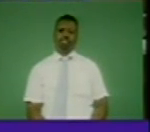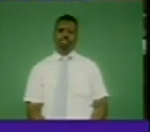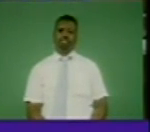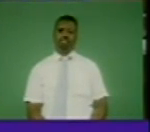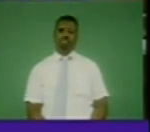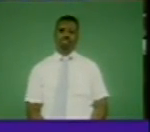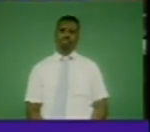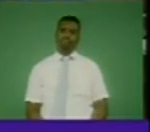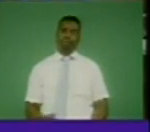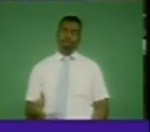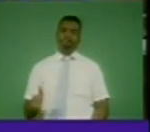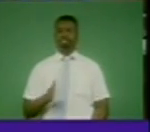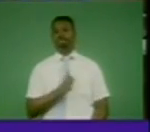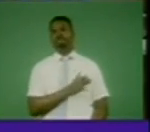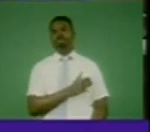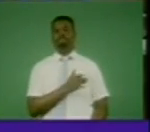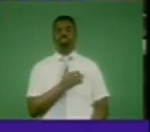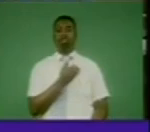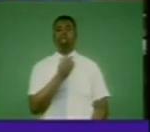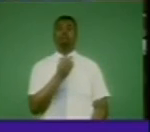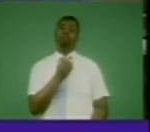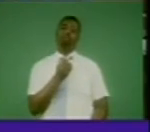Kura za ndio,